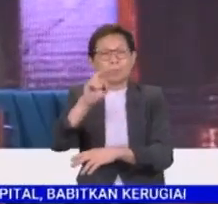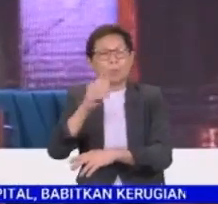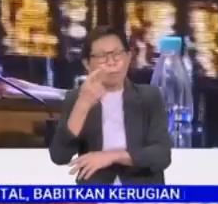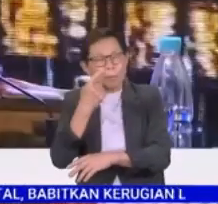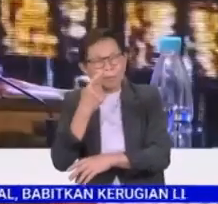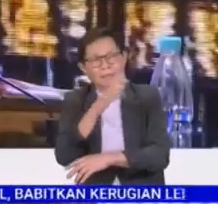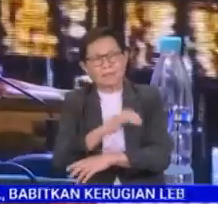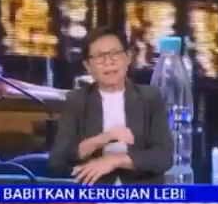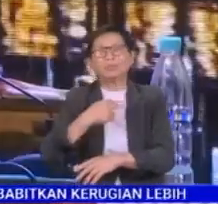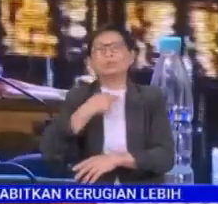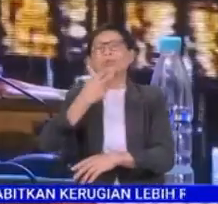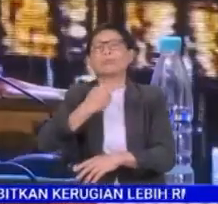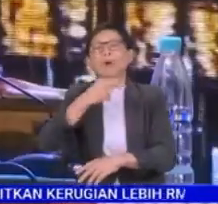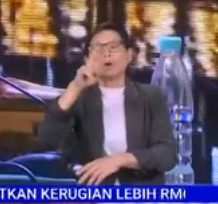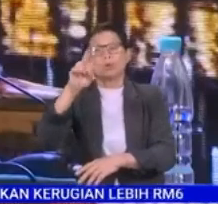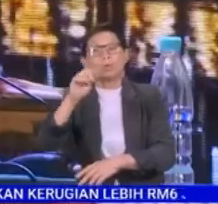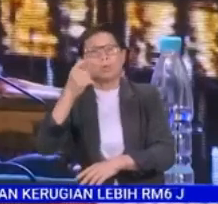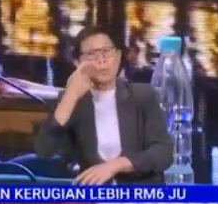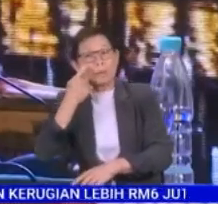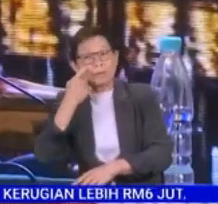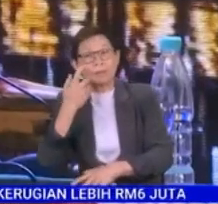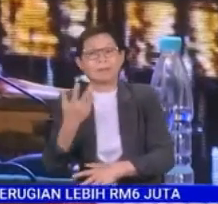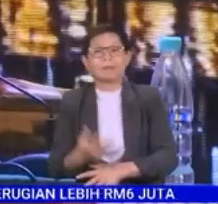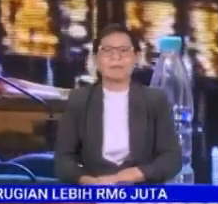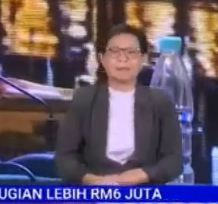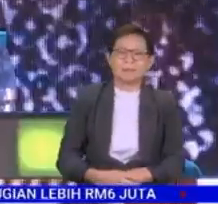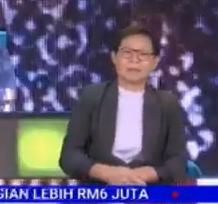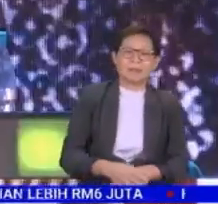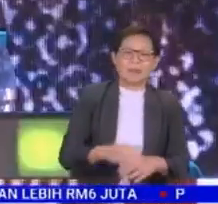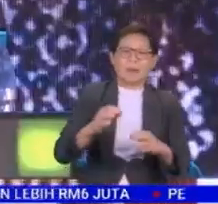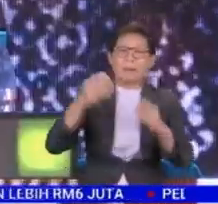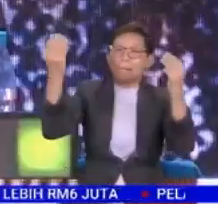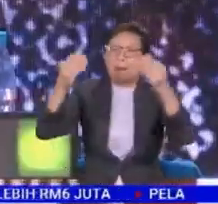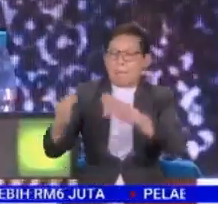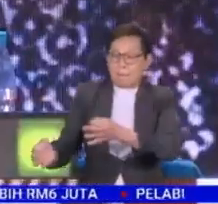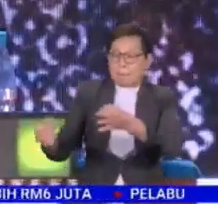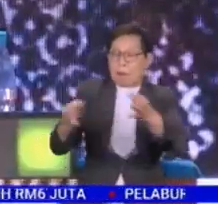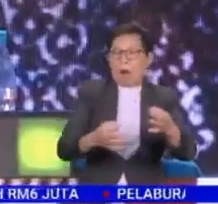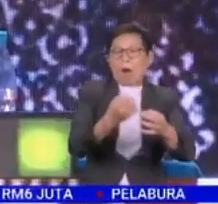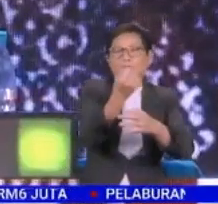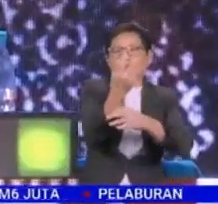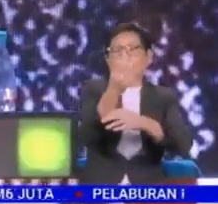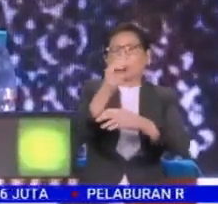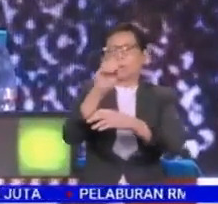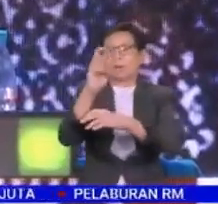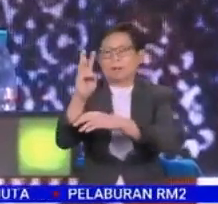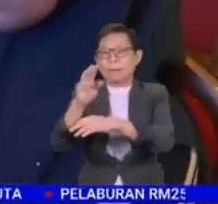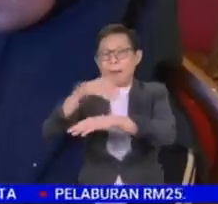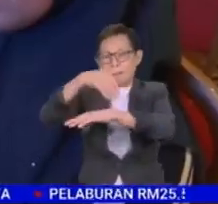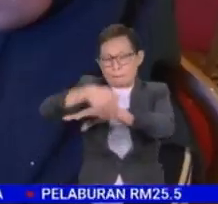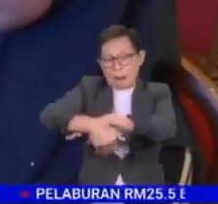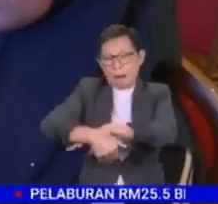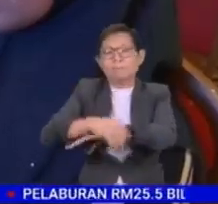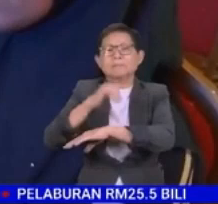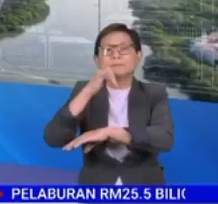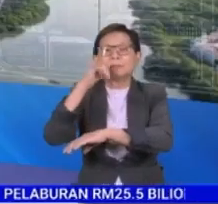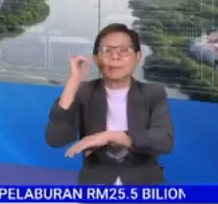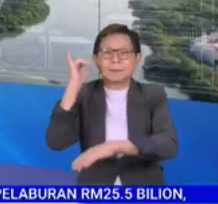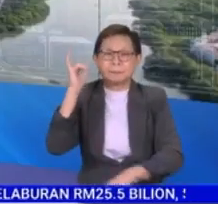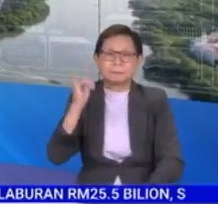dan suara 20 markas ditangguhkan pukul 12.6 ini tengah malam